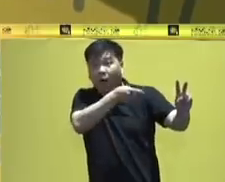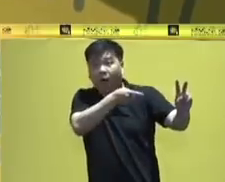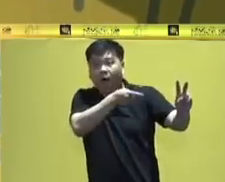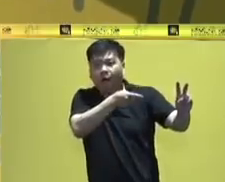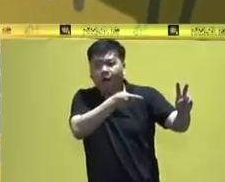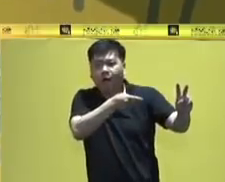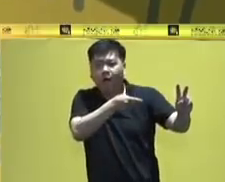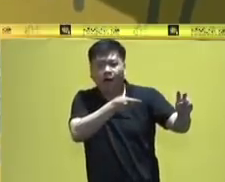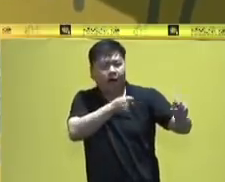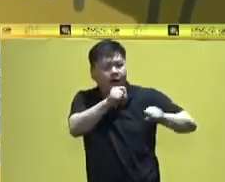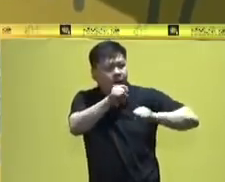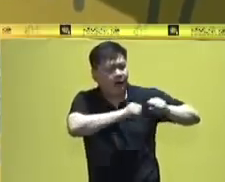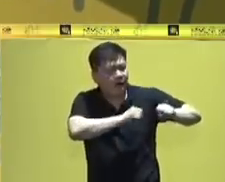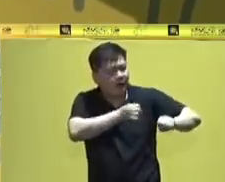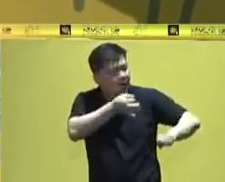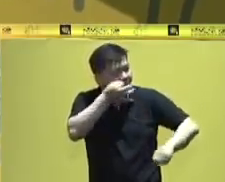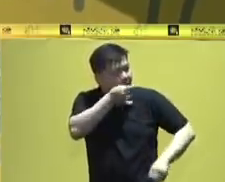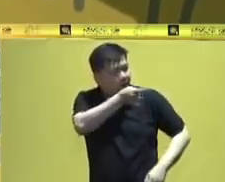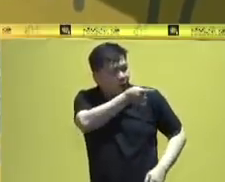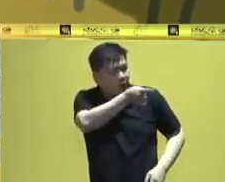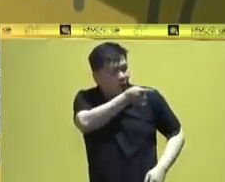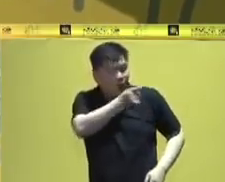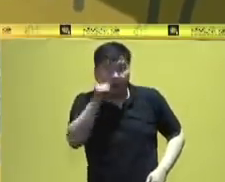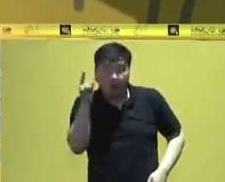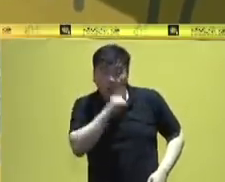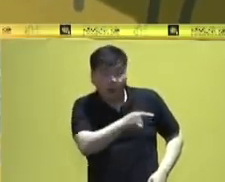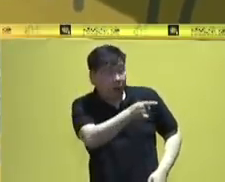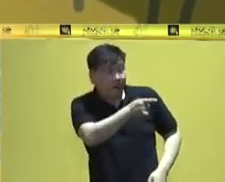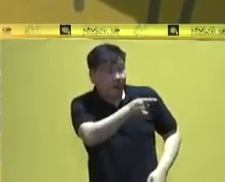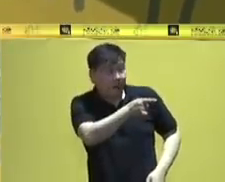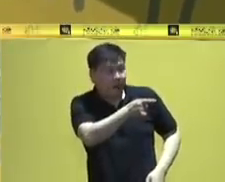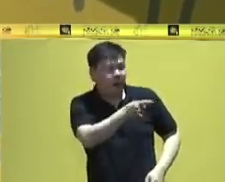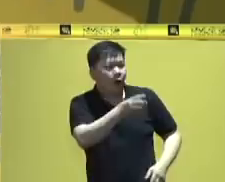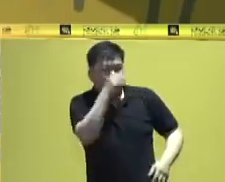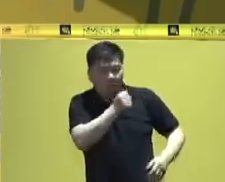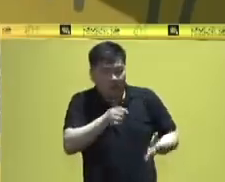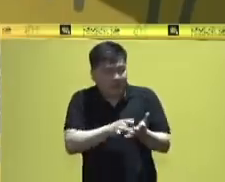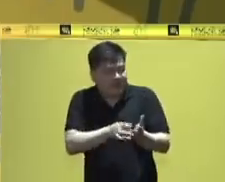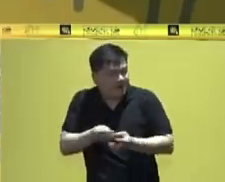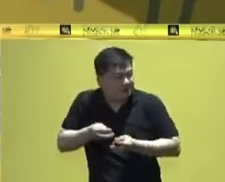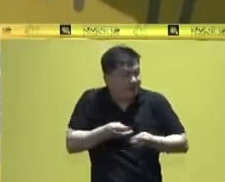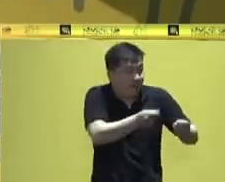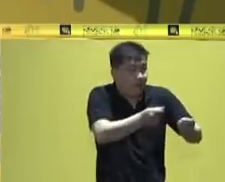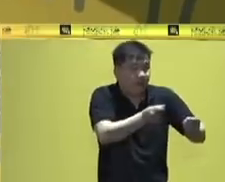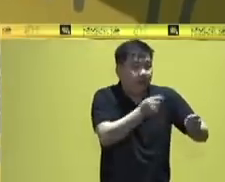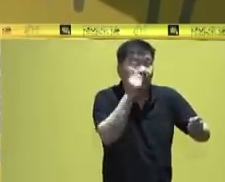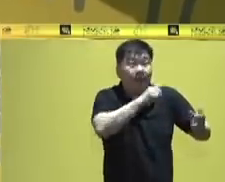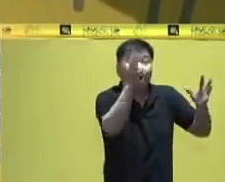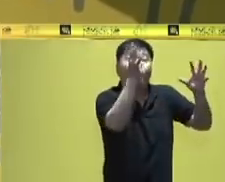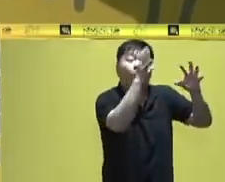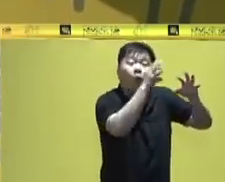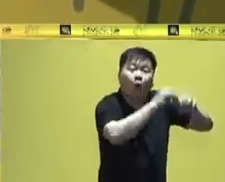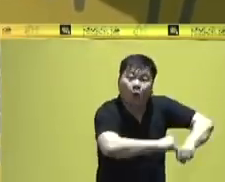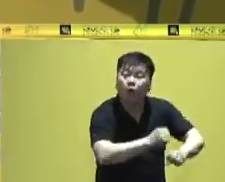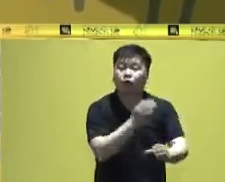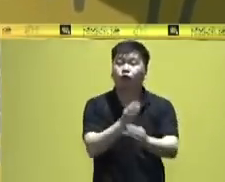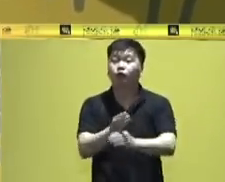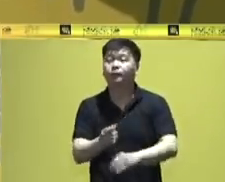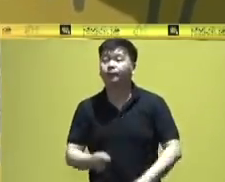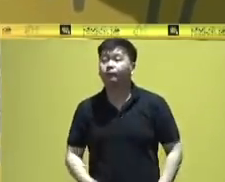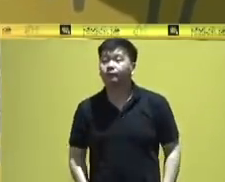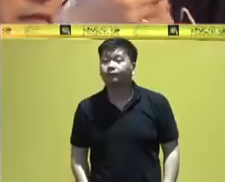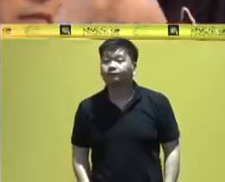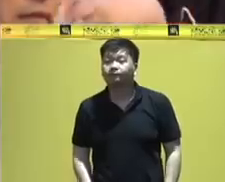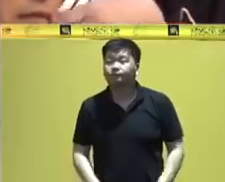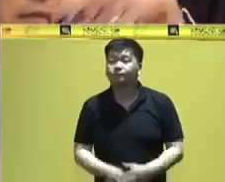언론사들의 행태를 그 독성을 약을 뿌려서 중화시키고 있는 거죠. 그죠? 예. 예,